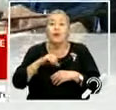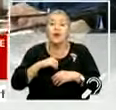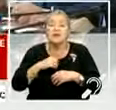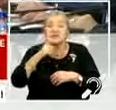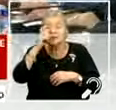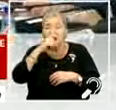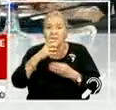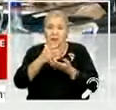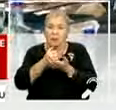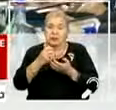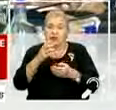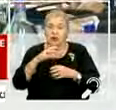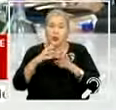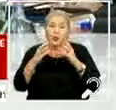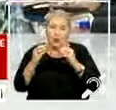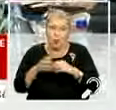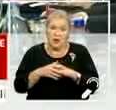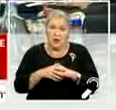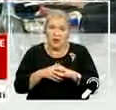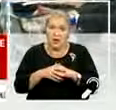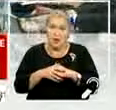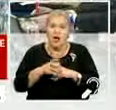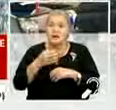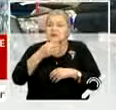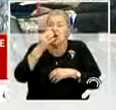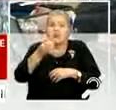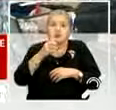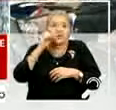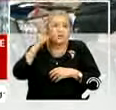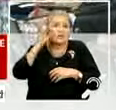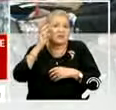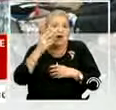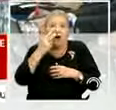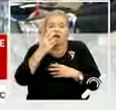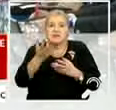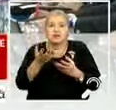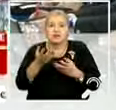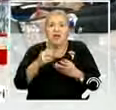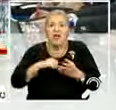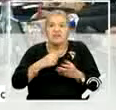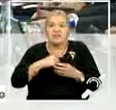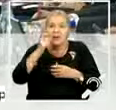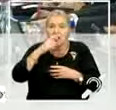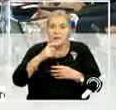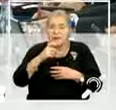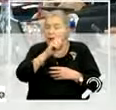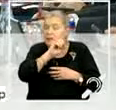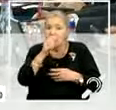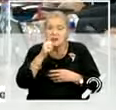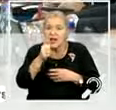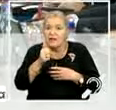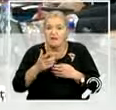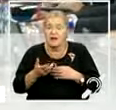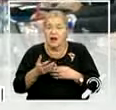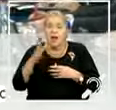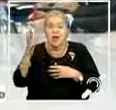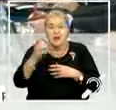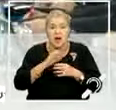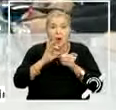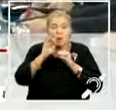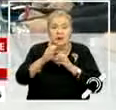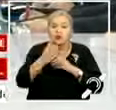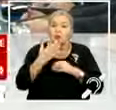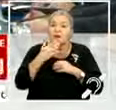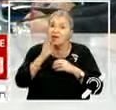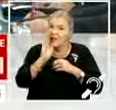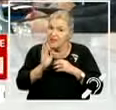buget, pentru că s-a folosit acest termen plastic ca fiind o gaură. Nu este o gaură, este o acțiune preventivă pentru a putea crea